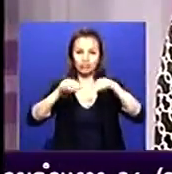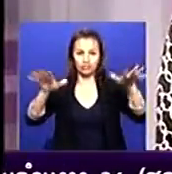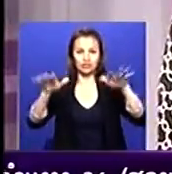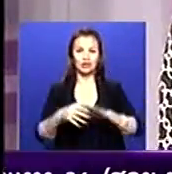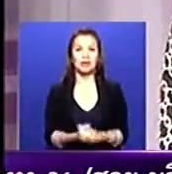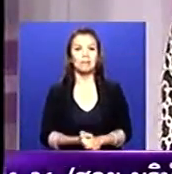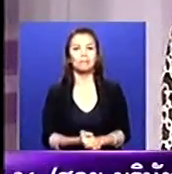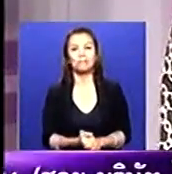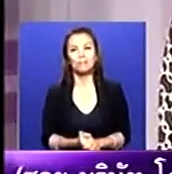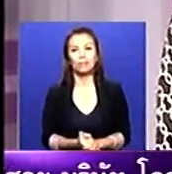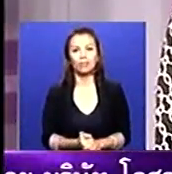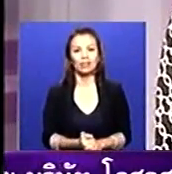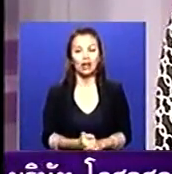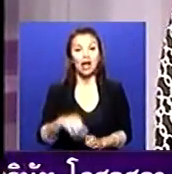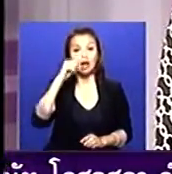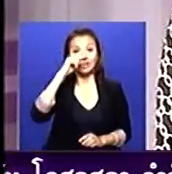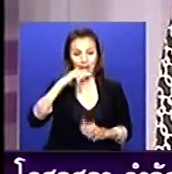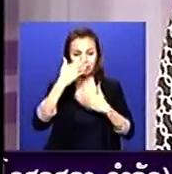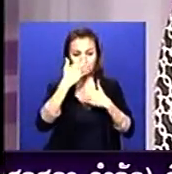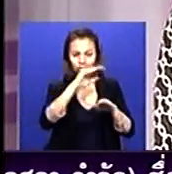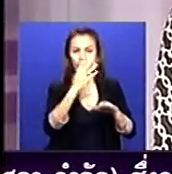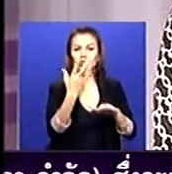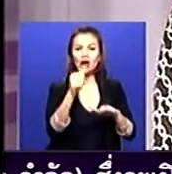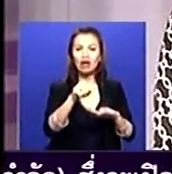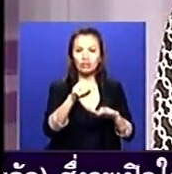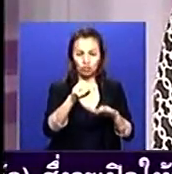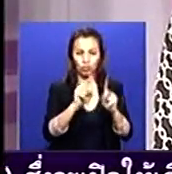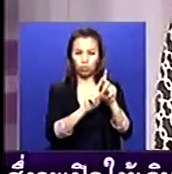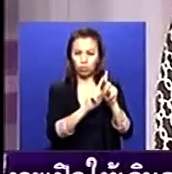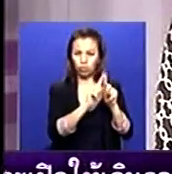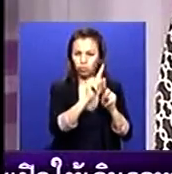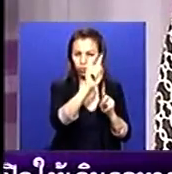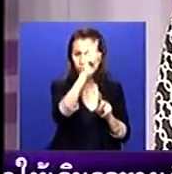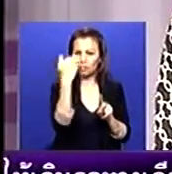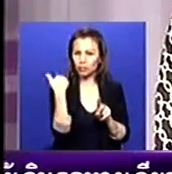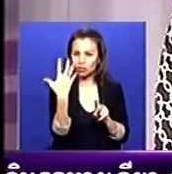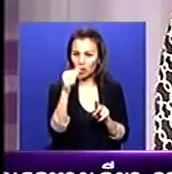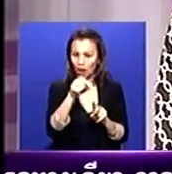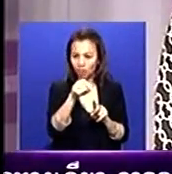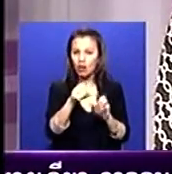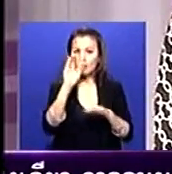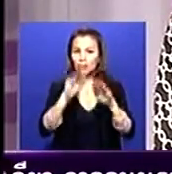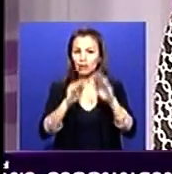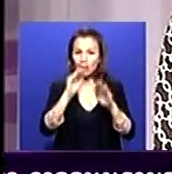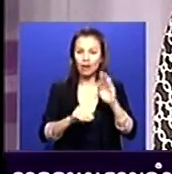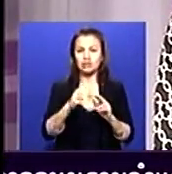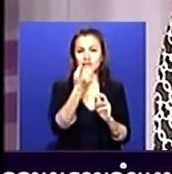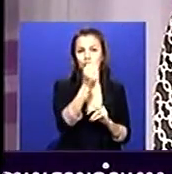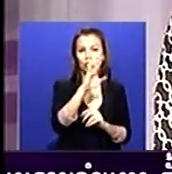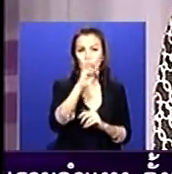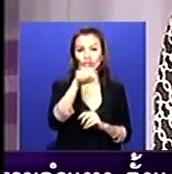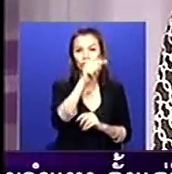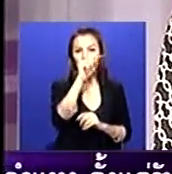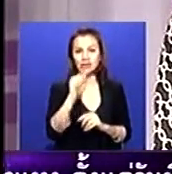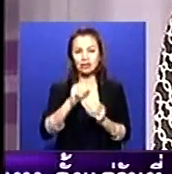ช่วงนี้มาดูยอดการส่งออกเดือนแรกของปีนี้กันบ้างนะคะปรากฏว่าสูงสุดเป็นประวัติการเลยทีเดียวค่ะโดยขยายตัวเพิ่มขึ้นกว่าร้อยละ16หรือว่ามีมูลค่